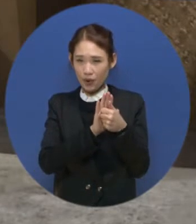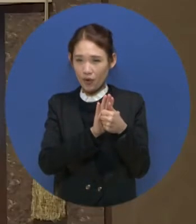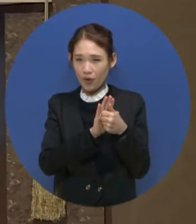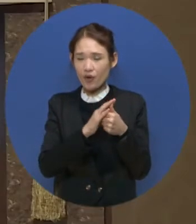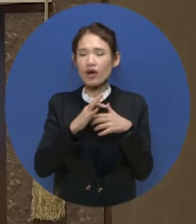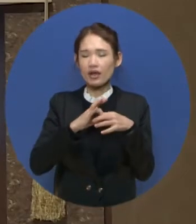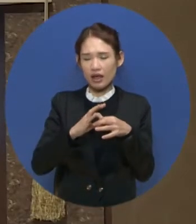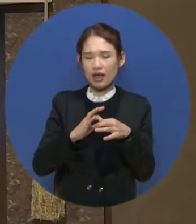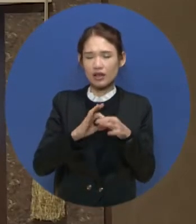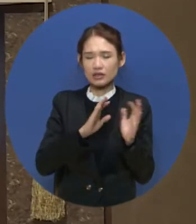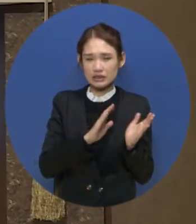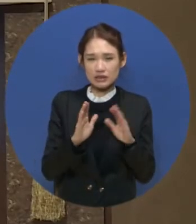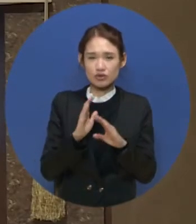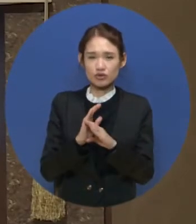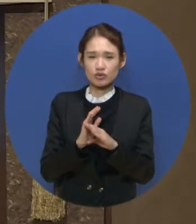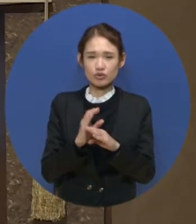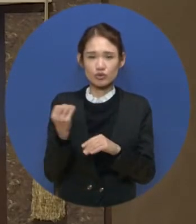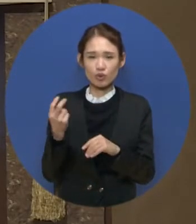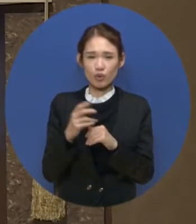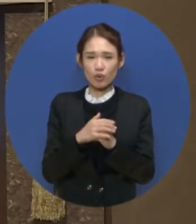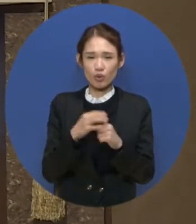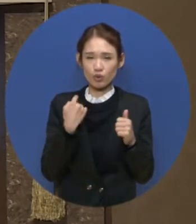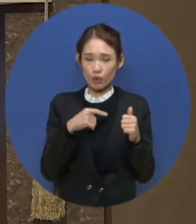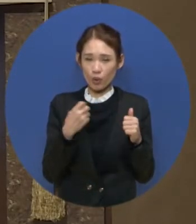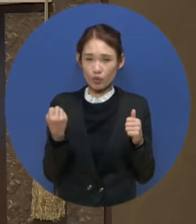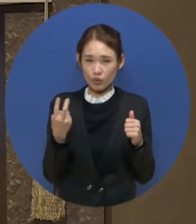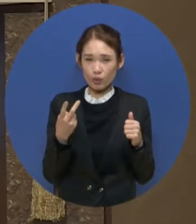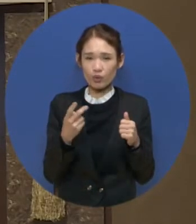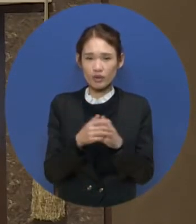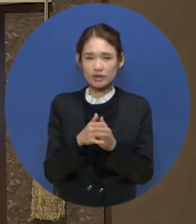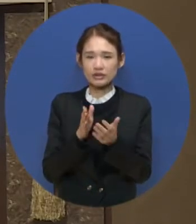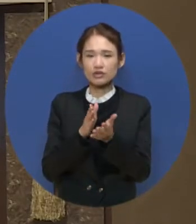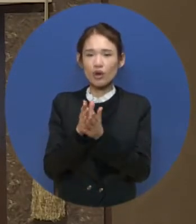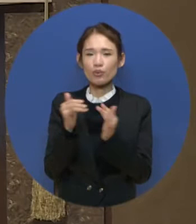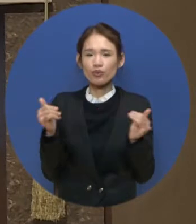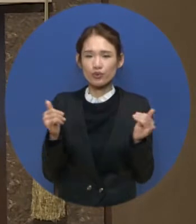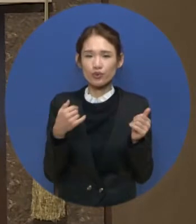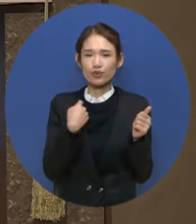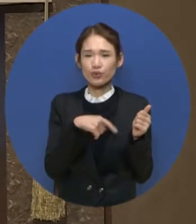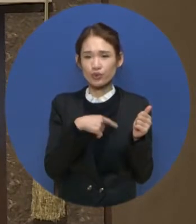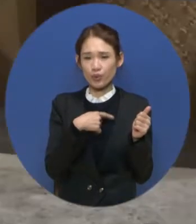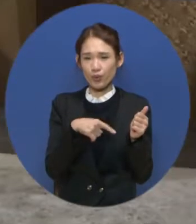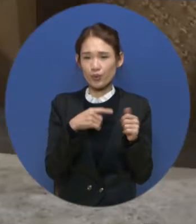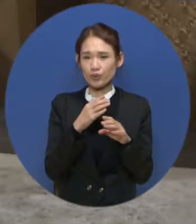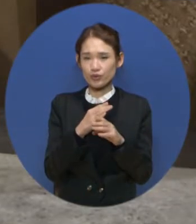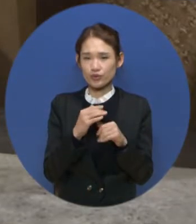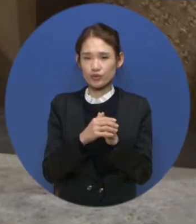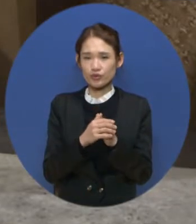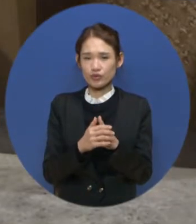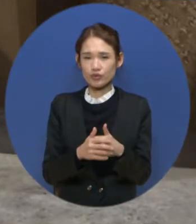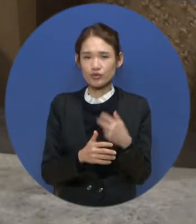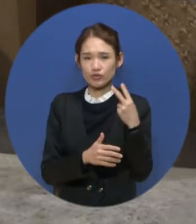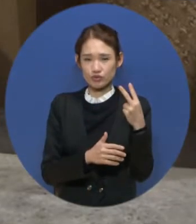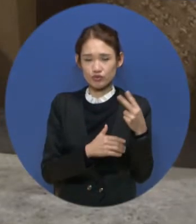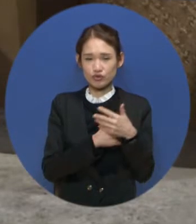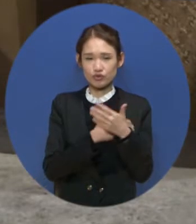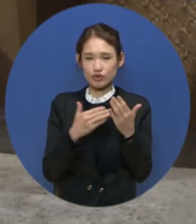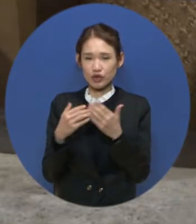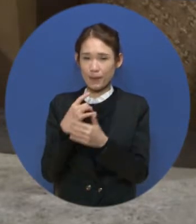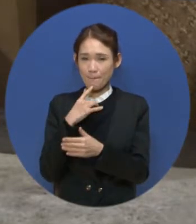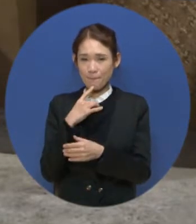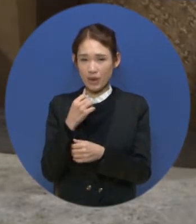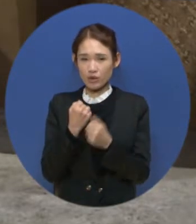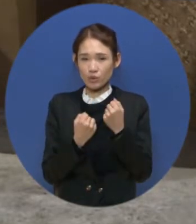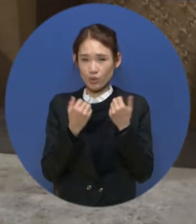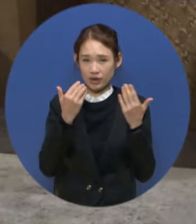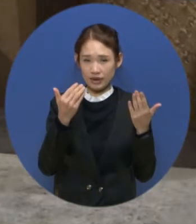있고요. 보이타 교육뿐만 아니고 저희가 이제 그런 전문요원 교육을 좀 하고 있는 한두 개만 간략하게